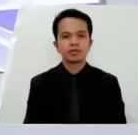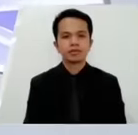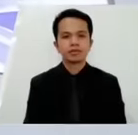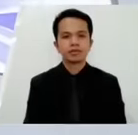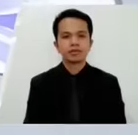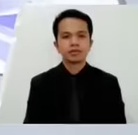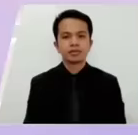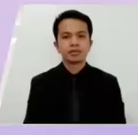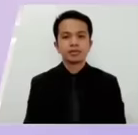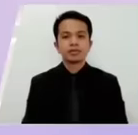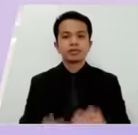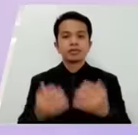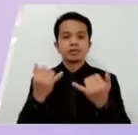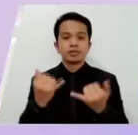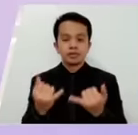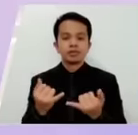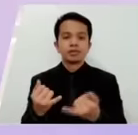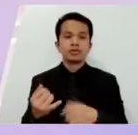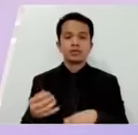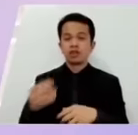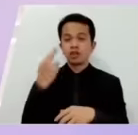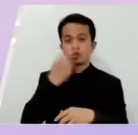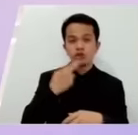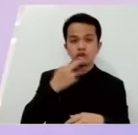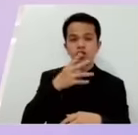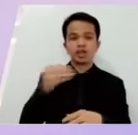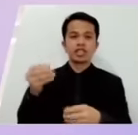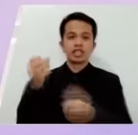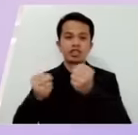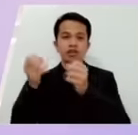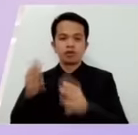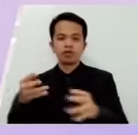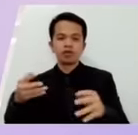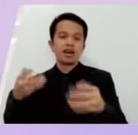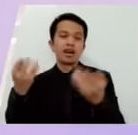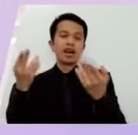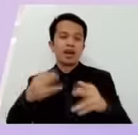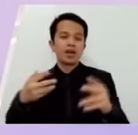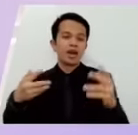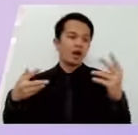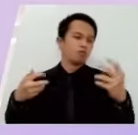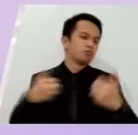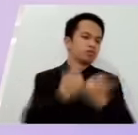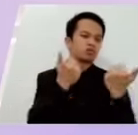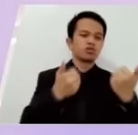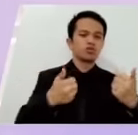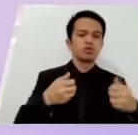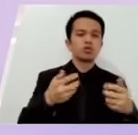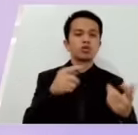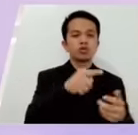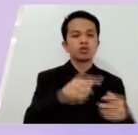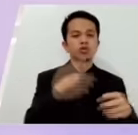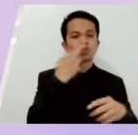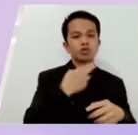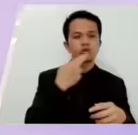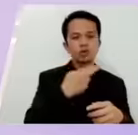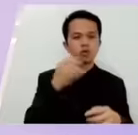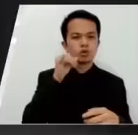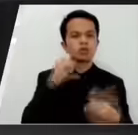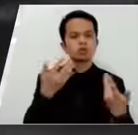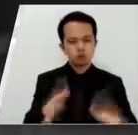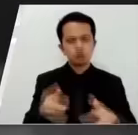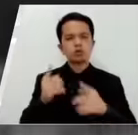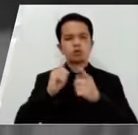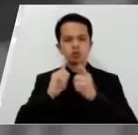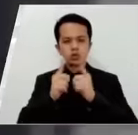Nagkaayos na ang pamunuan ng fast food at ang driver ng SUV na bumangga sa kainan sa Moalboal, Cebu kahapon. Aquilis Captain